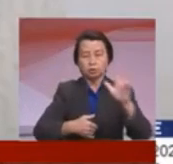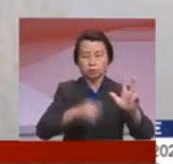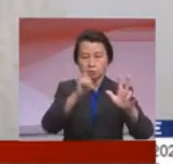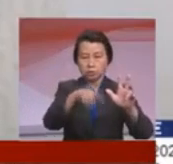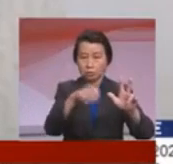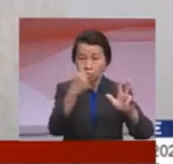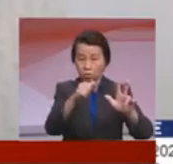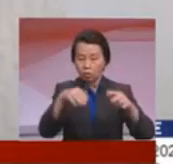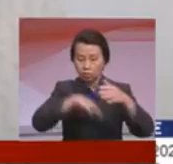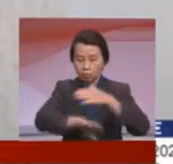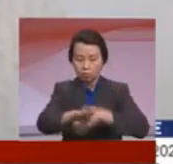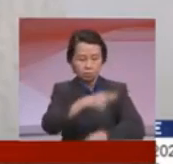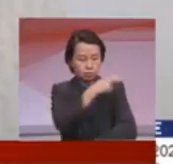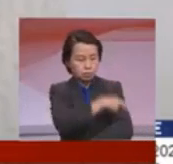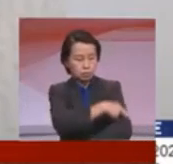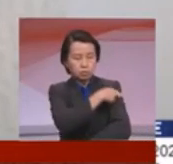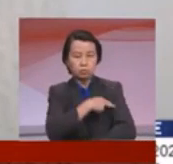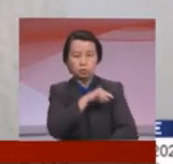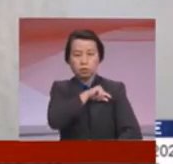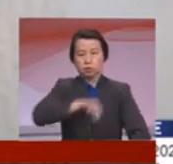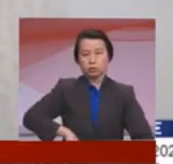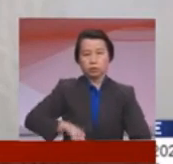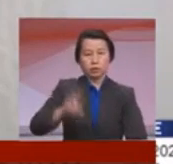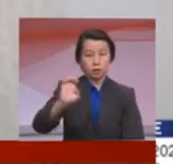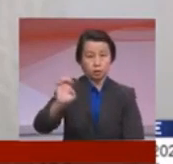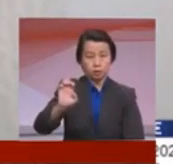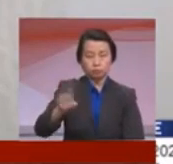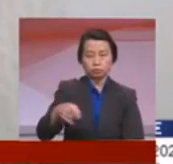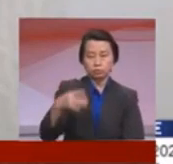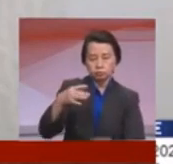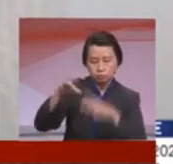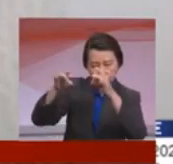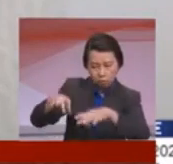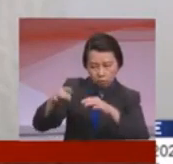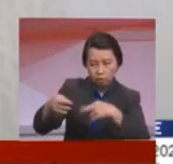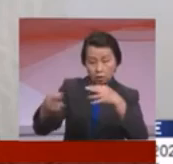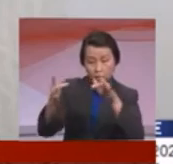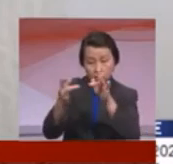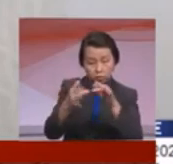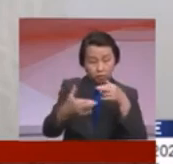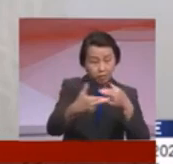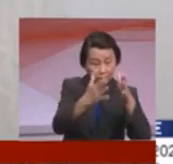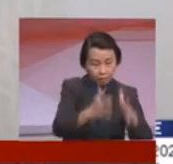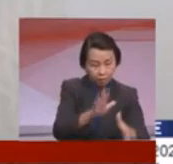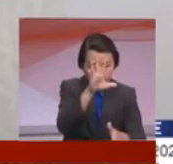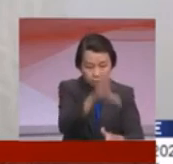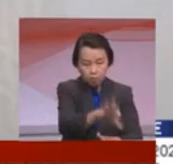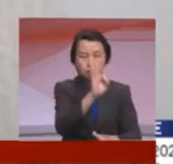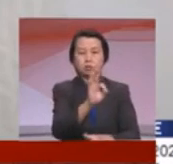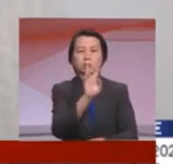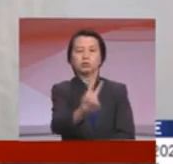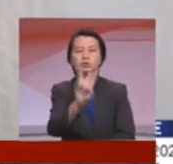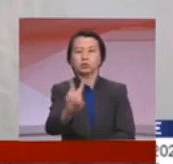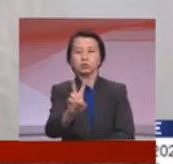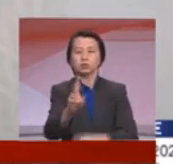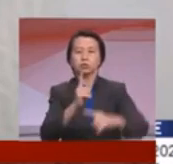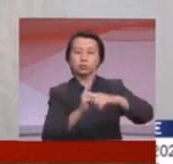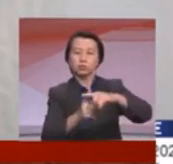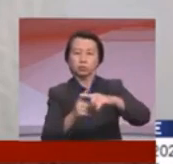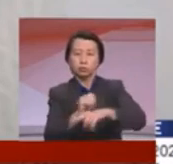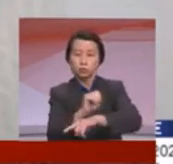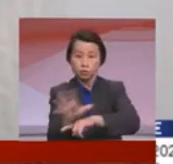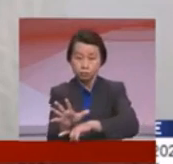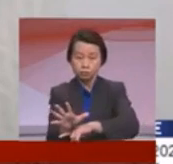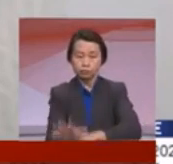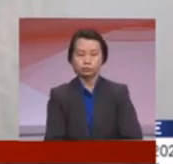dan dimasukkan ke Hospital Queen Elizabeth. Saringan kontak rapat telah mengenal pasti 22 lagi kes positif